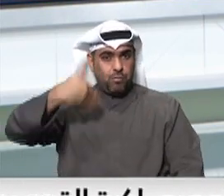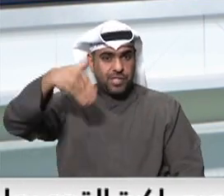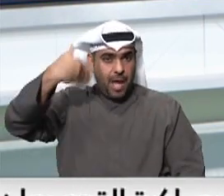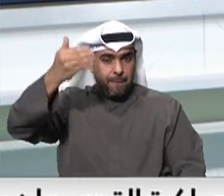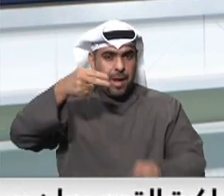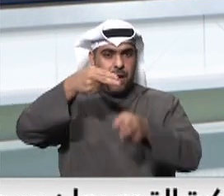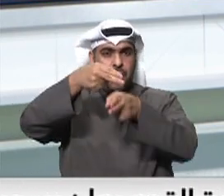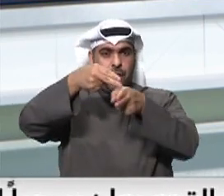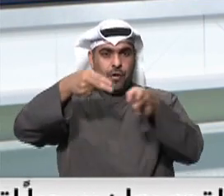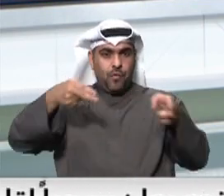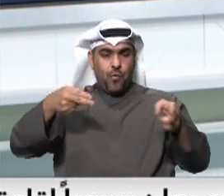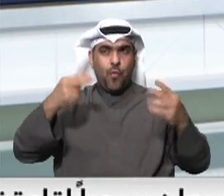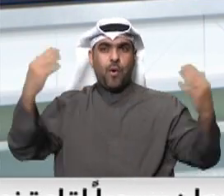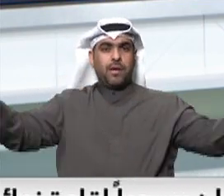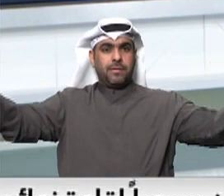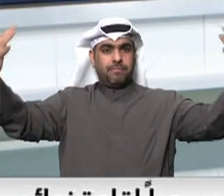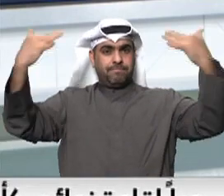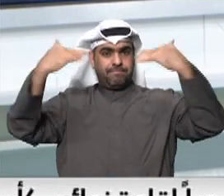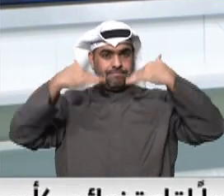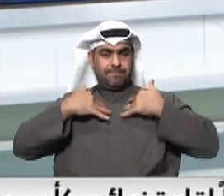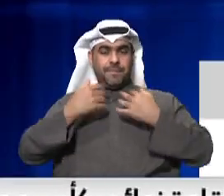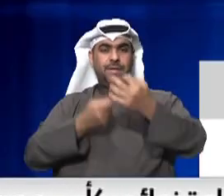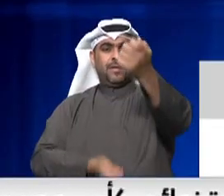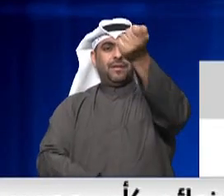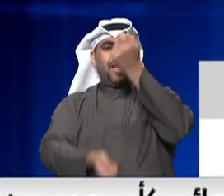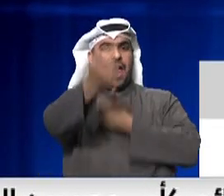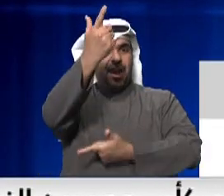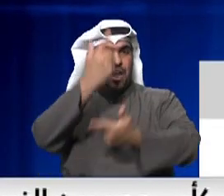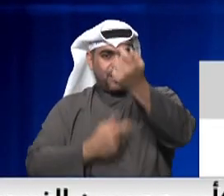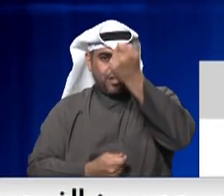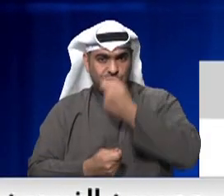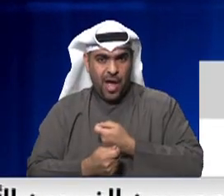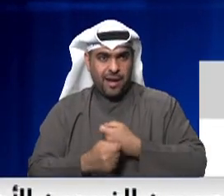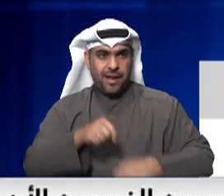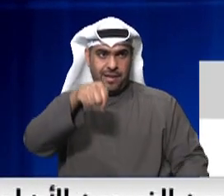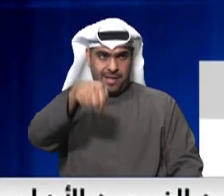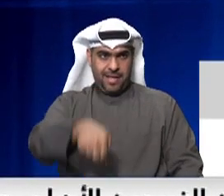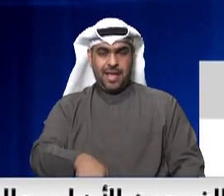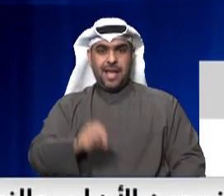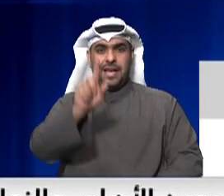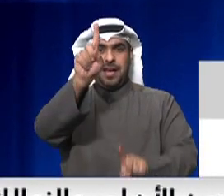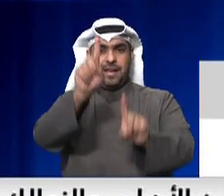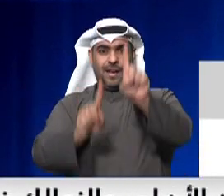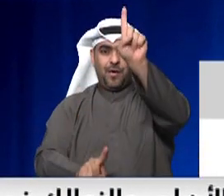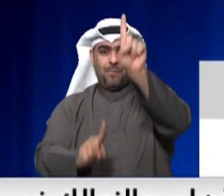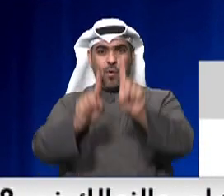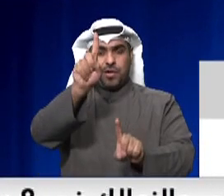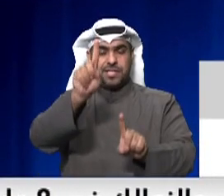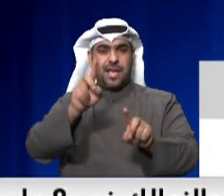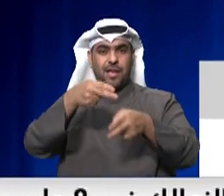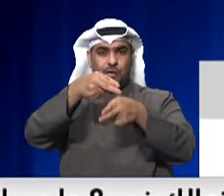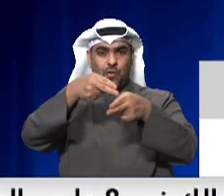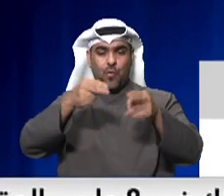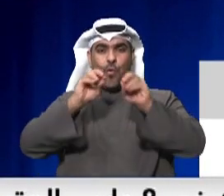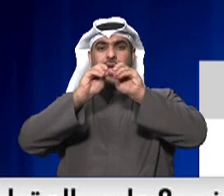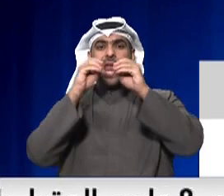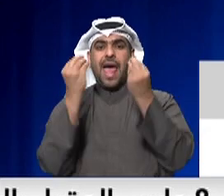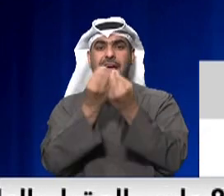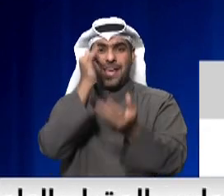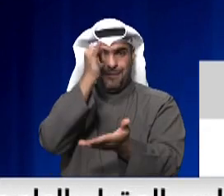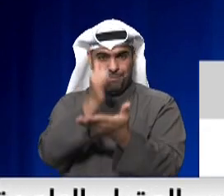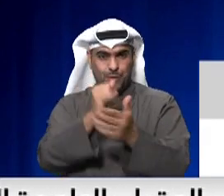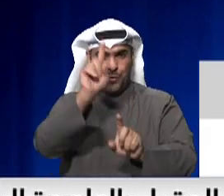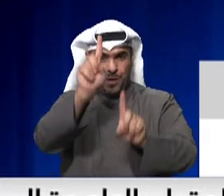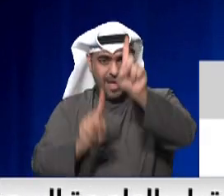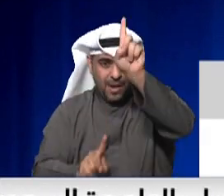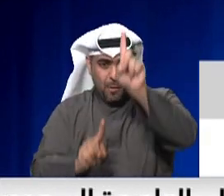استثماري ورصيد هيئه اسواق المال الحافل بالانجازات والاستحقاقات والتي تسعى من خلالها الى